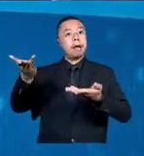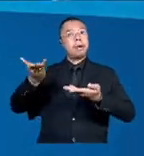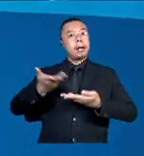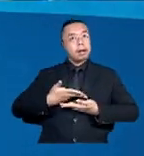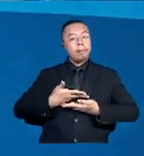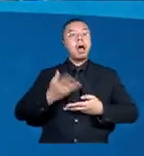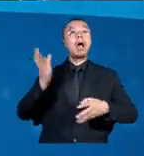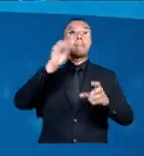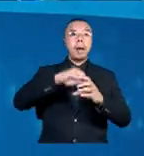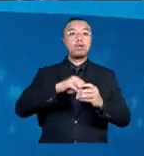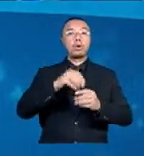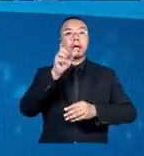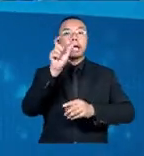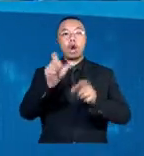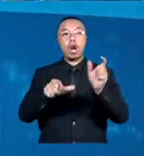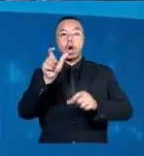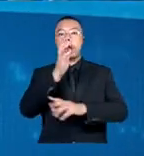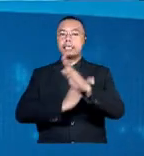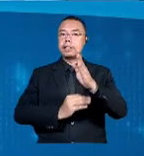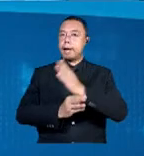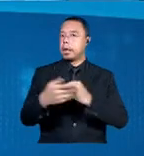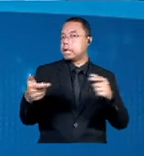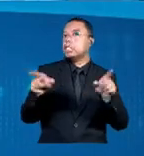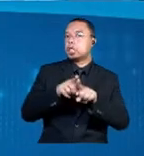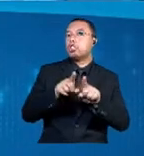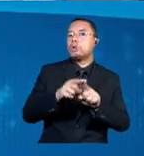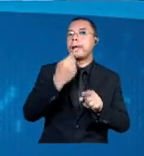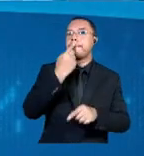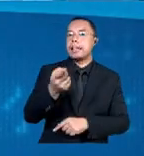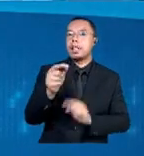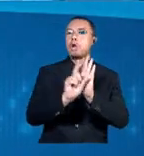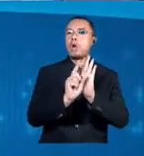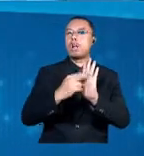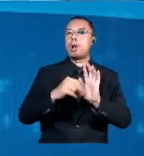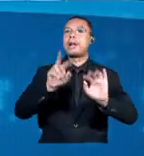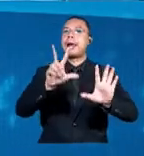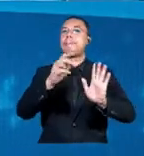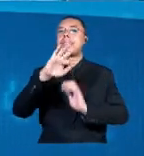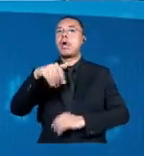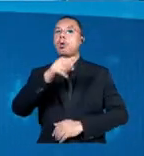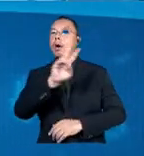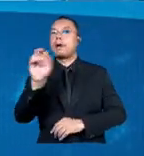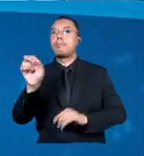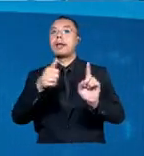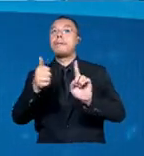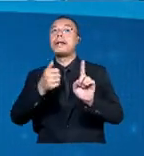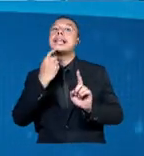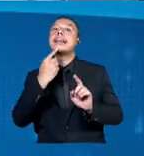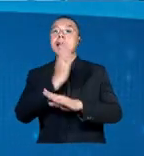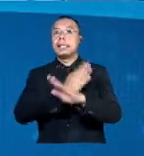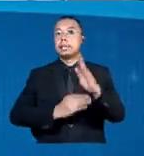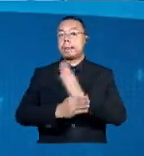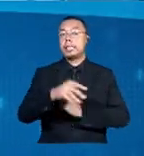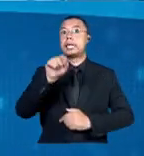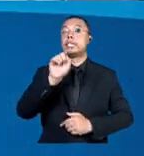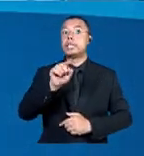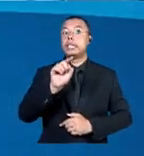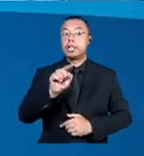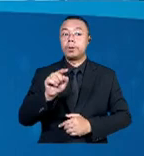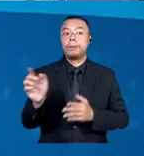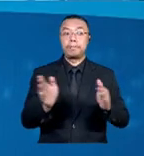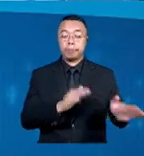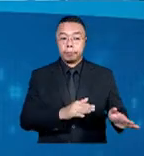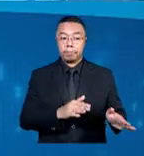mengakomodir kebutuhan para penyandang disabilitas sesuai dengan amanat Undang-Undang Nomor 8 tahun 2016 tentang penyandang disabilitas.